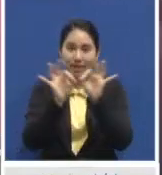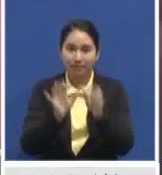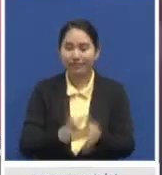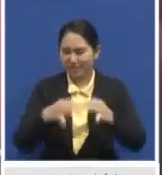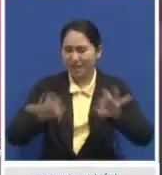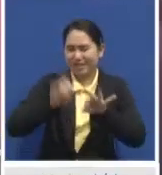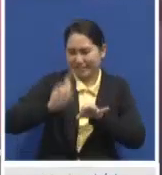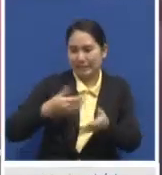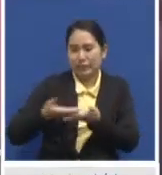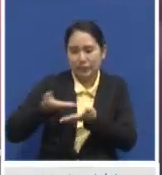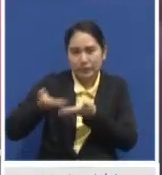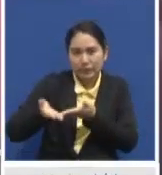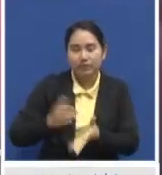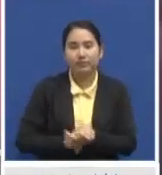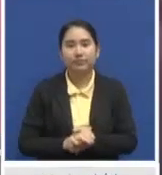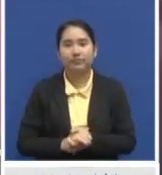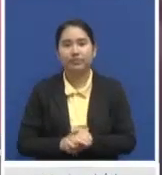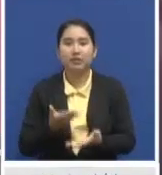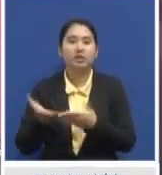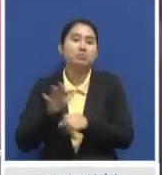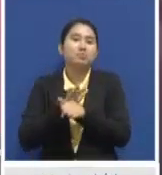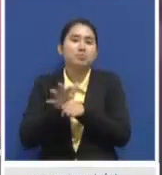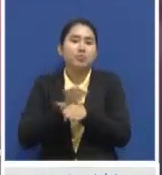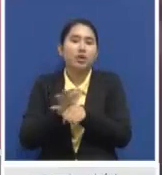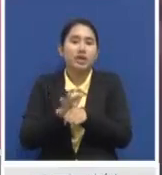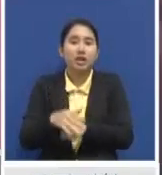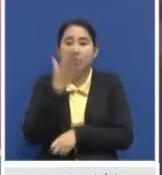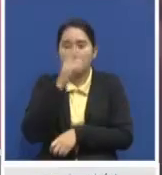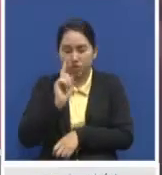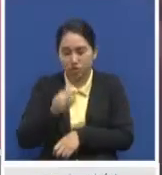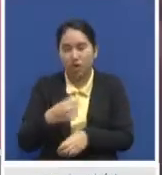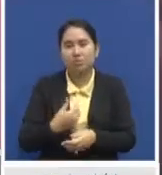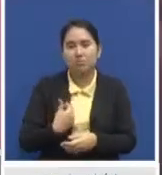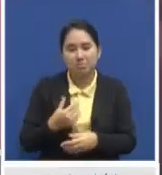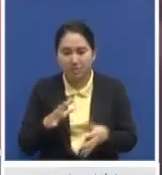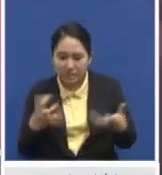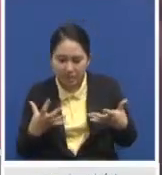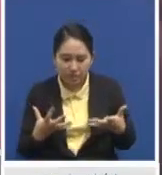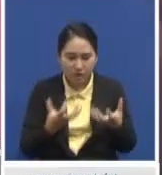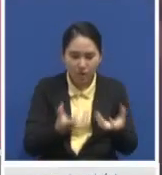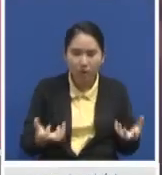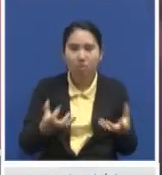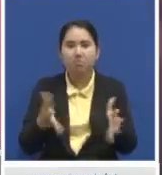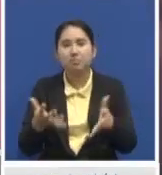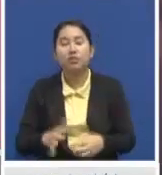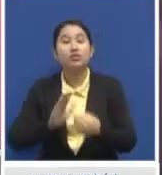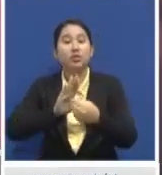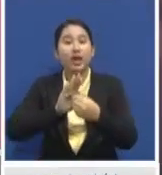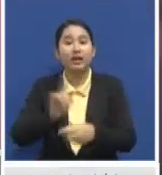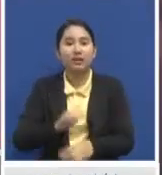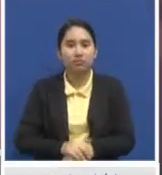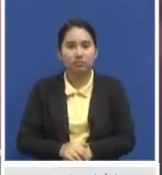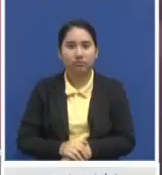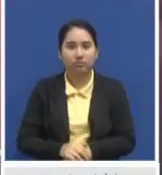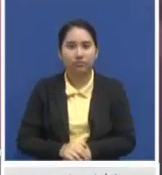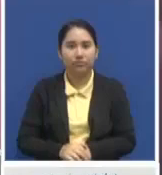ซื้อจะต้องไม่มากเกินไปเพราะว่าเรายังมีอีกหลายอันที่ไม่มีผมขอยกตัวอย่างเหตุการณ์ถ้ำหลว